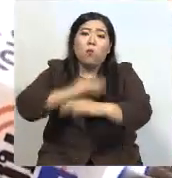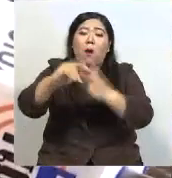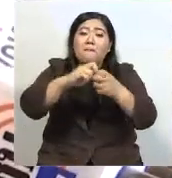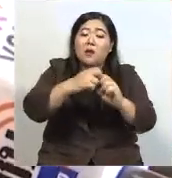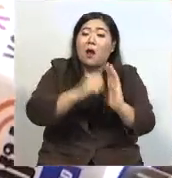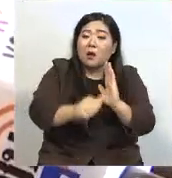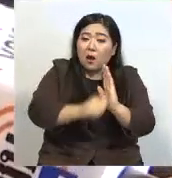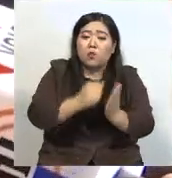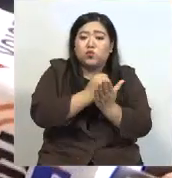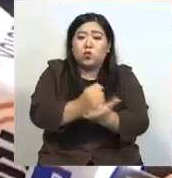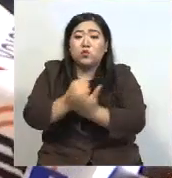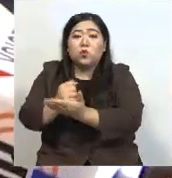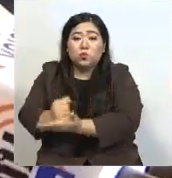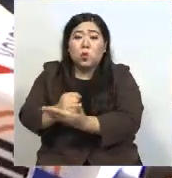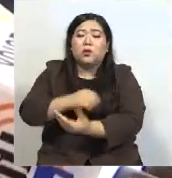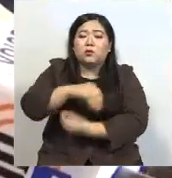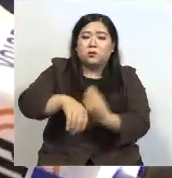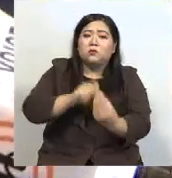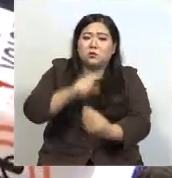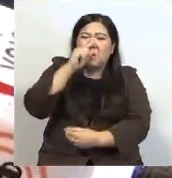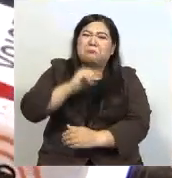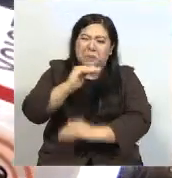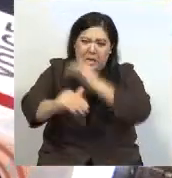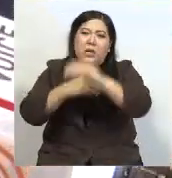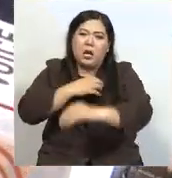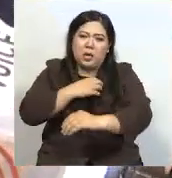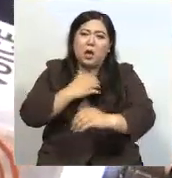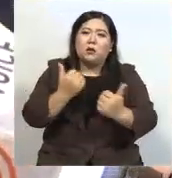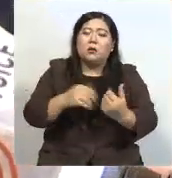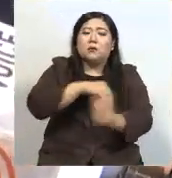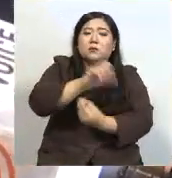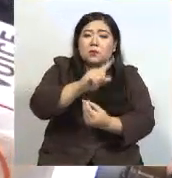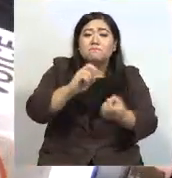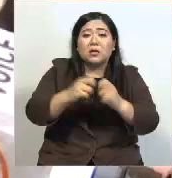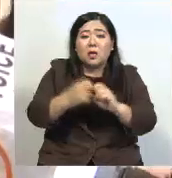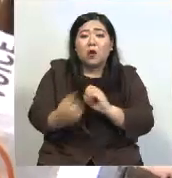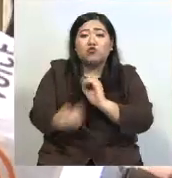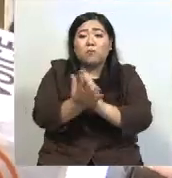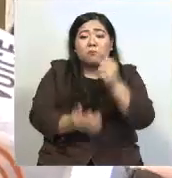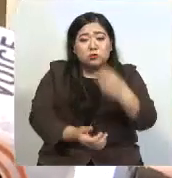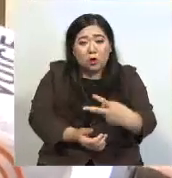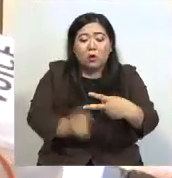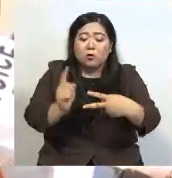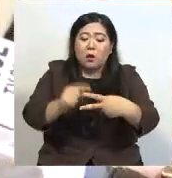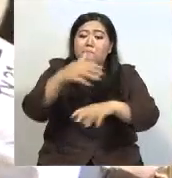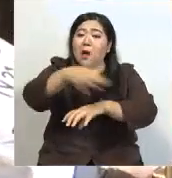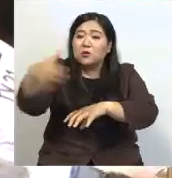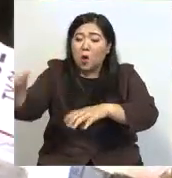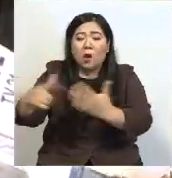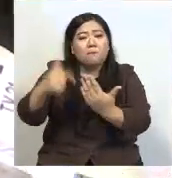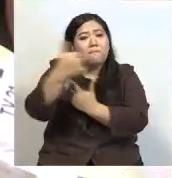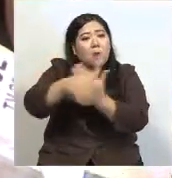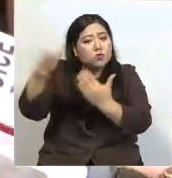ญหาเศรษฐกิจนะครับของประเทศอย่างที่เรียนครับว่าผลกระทบเศรษฐกิจมีทั้งสองปัจจัยนะครับทั้งปัจจัยภายนอกนะครับ